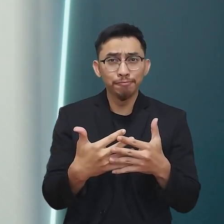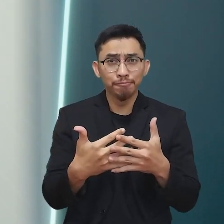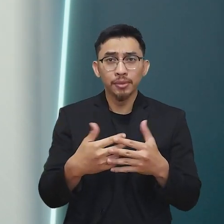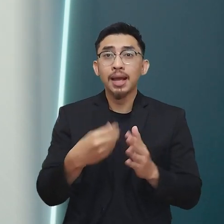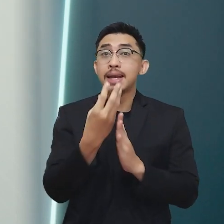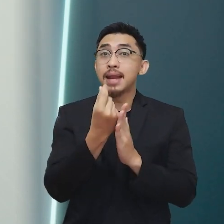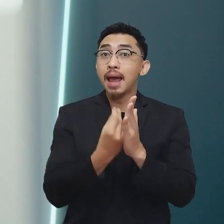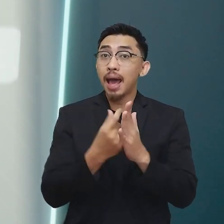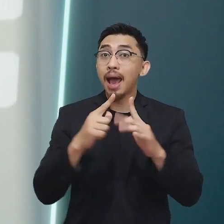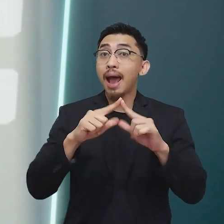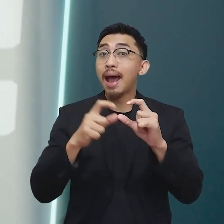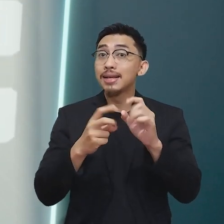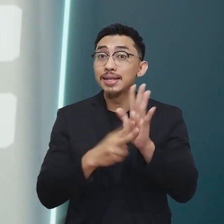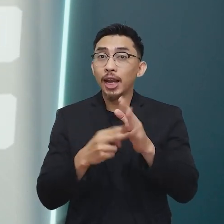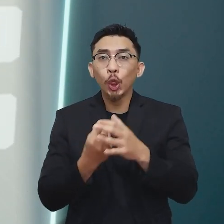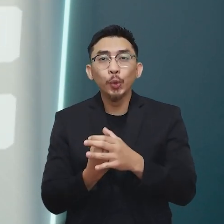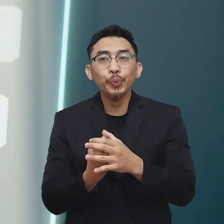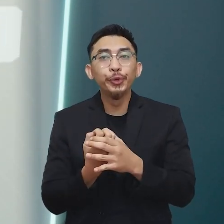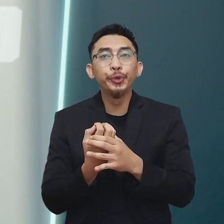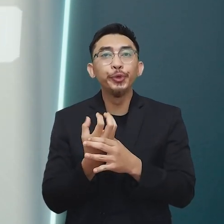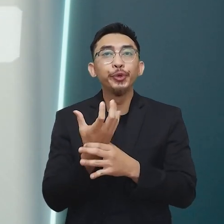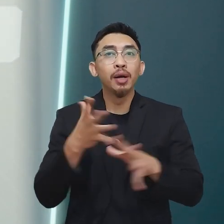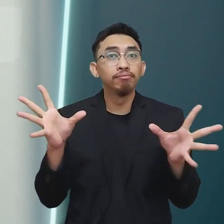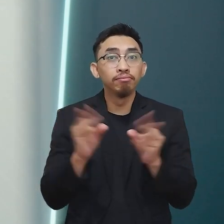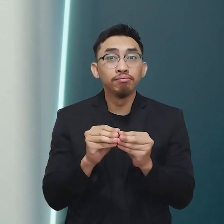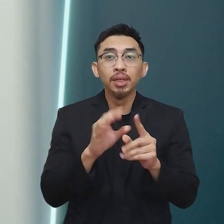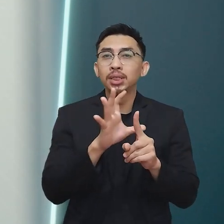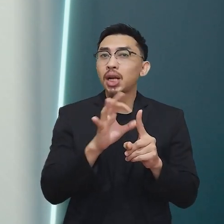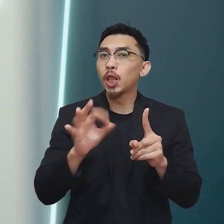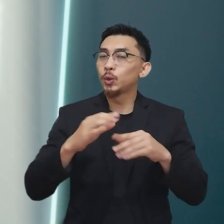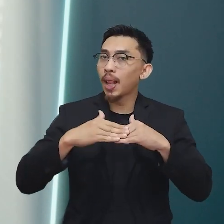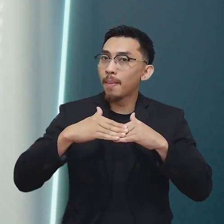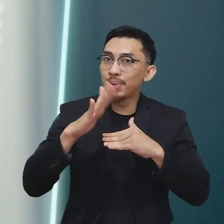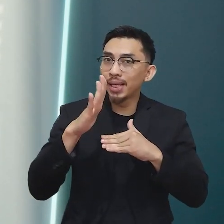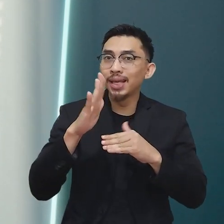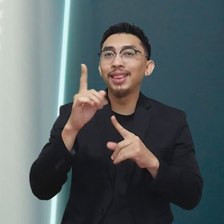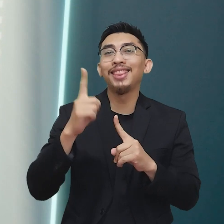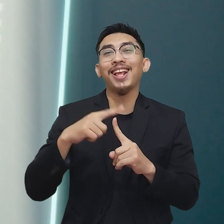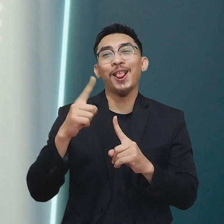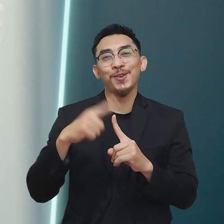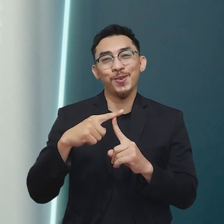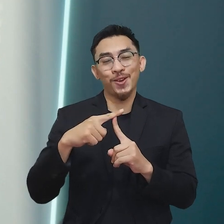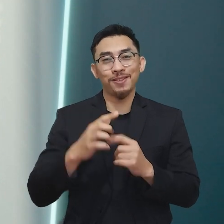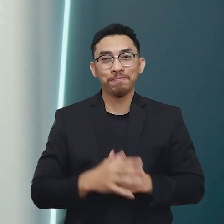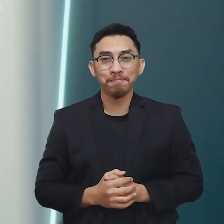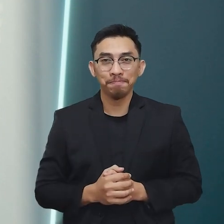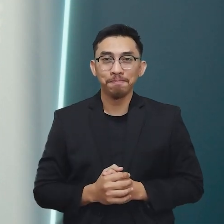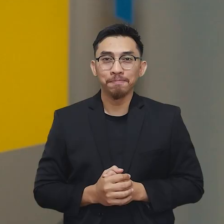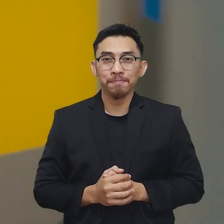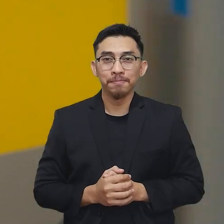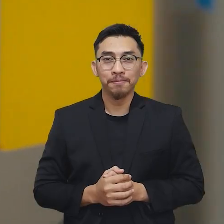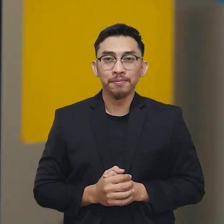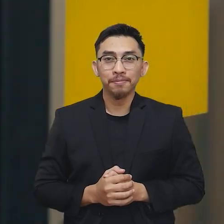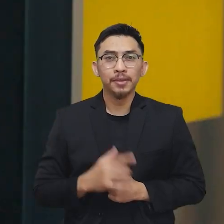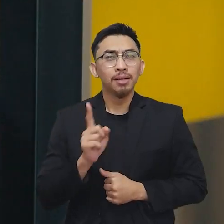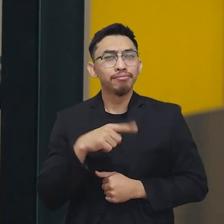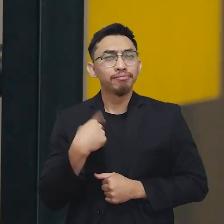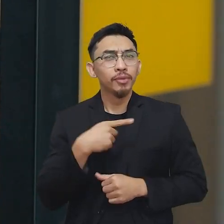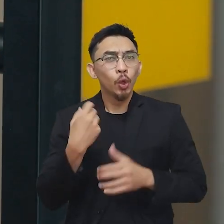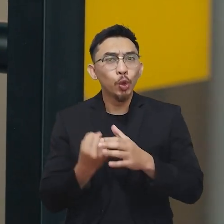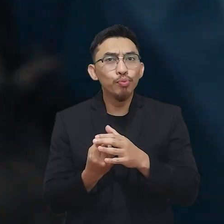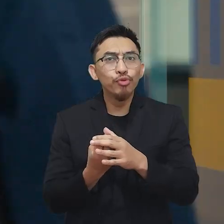Selama lebih dari 60 tahun, dana ASN telah bertumbuh menjadi ratusan triliun rupiah.